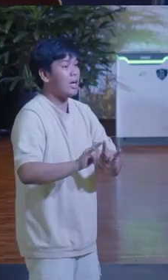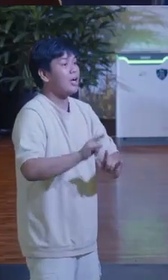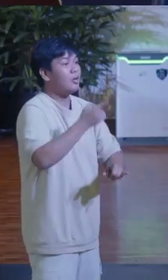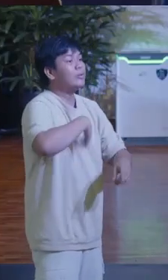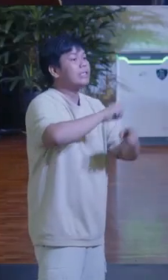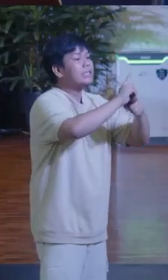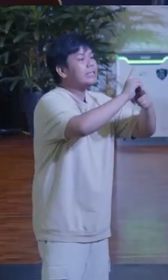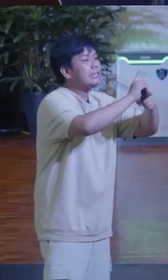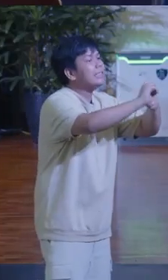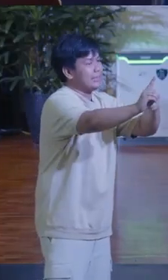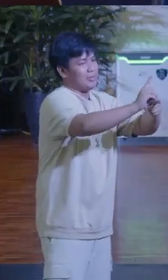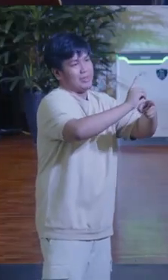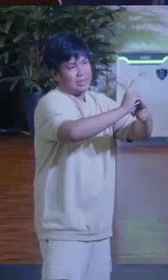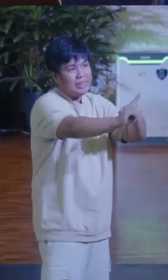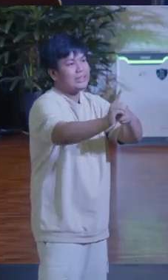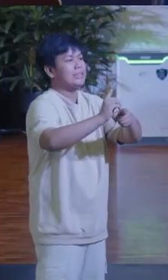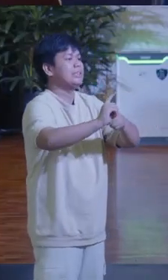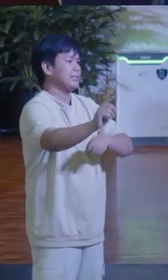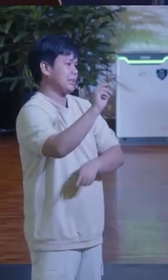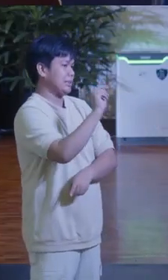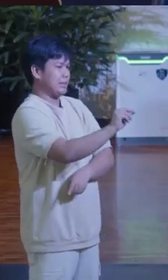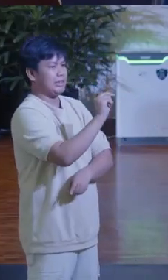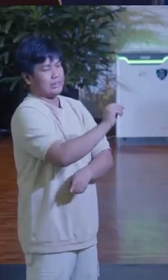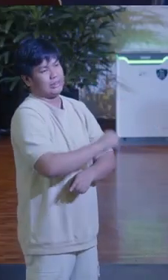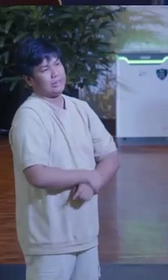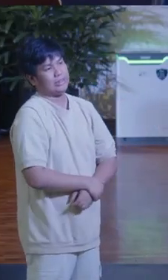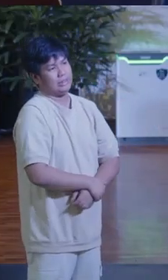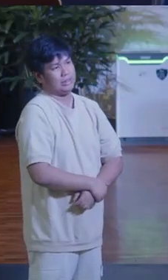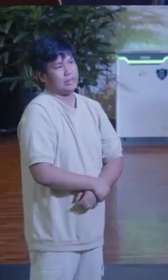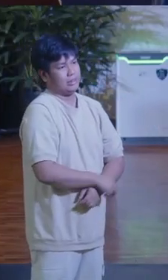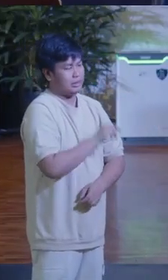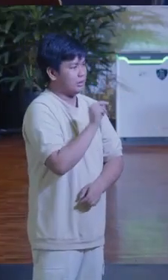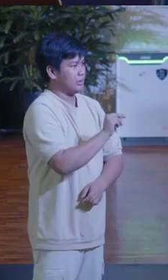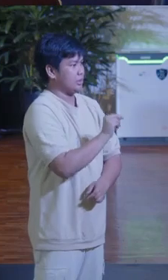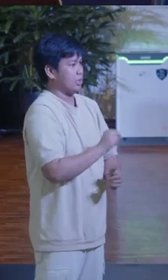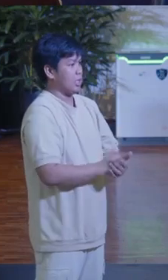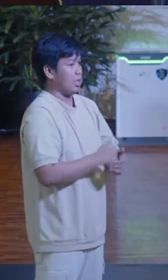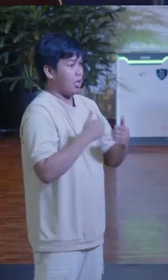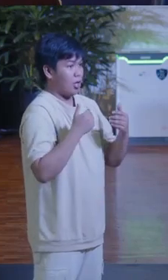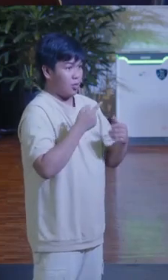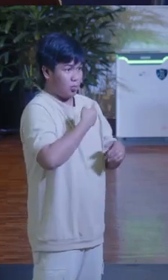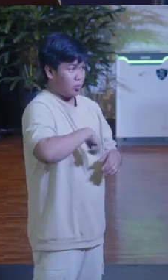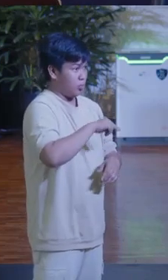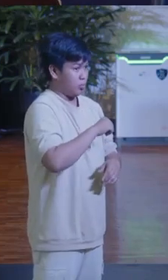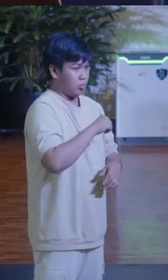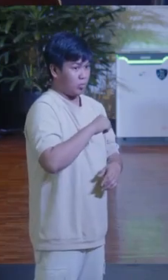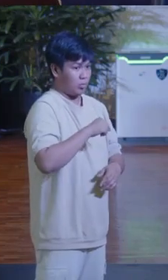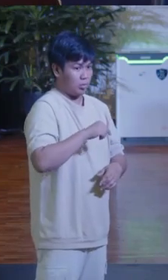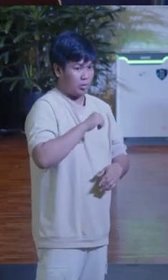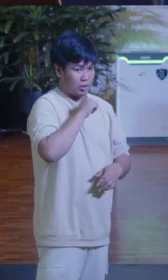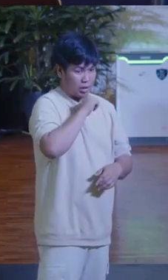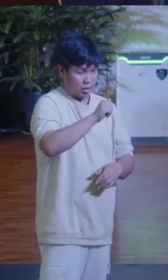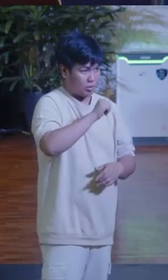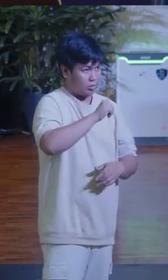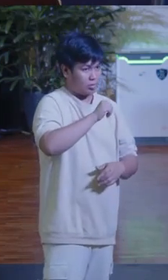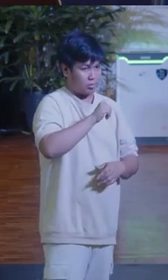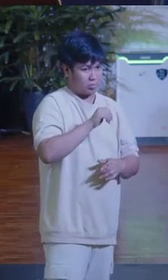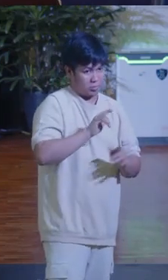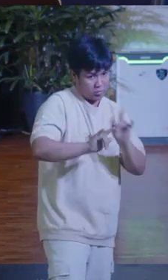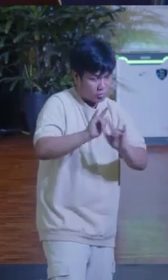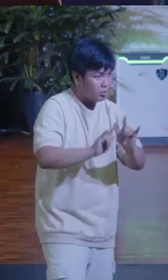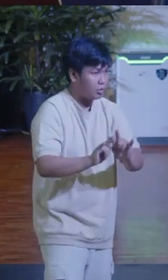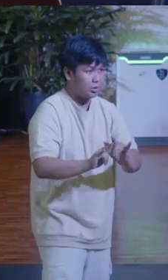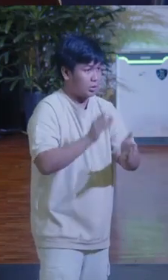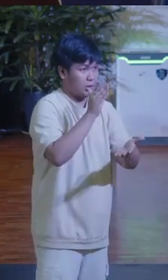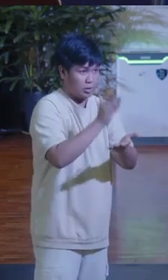uubayan na lang natin sila sa kanilang kasalanan. Hindi na po natin sila paalalahanan. Hindi